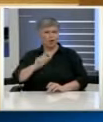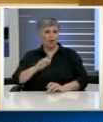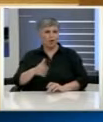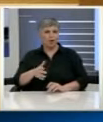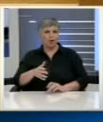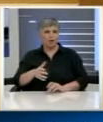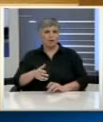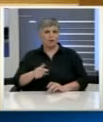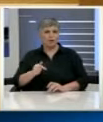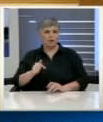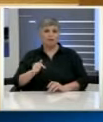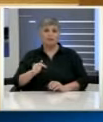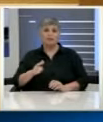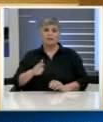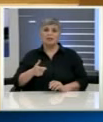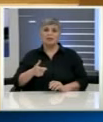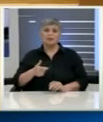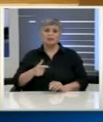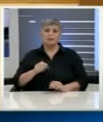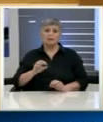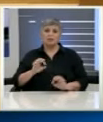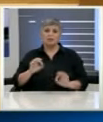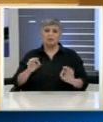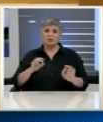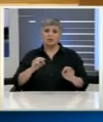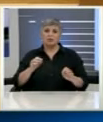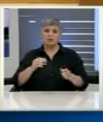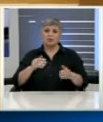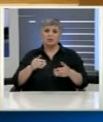το ενδιαφέρον βραχυπρόθεσμων